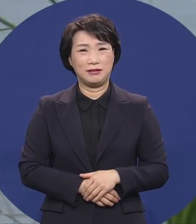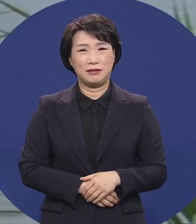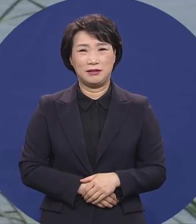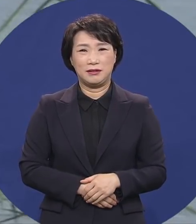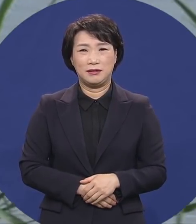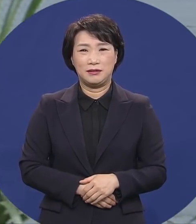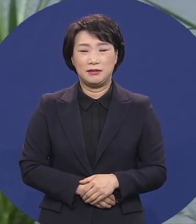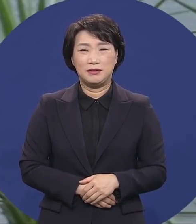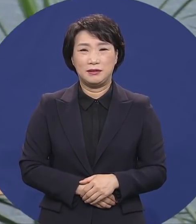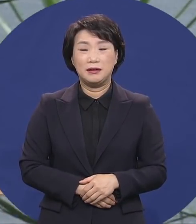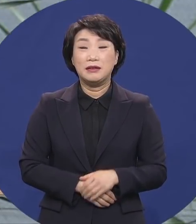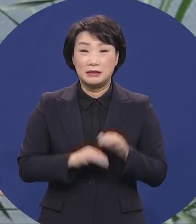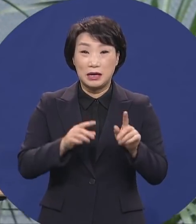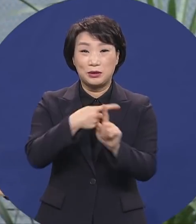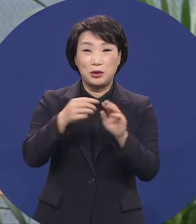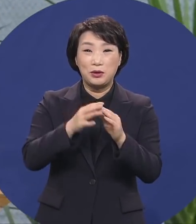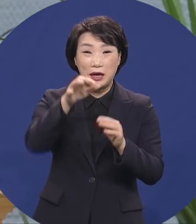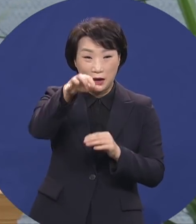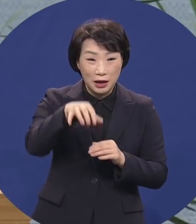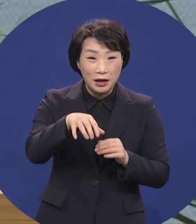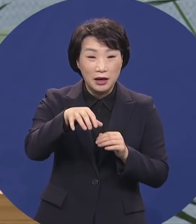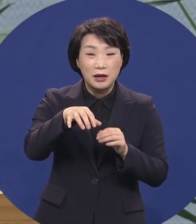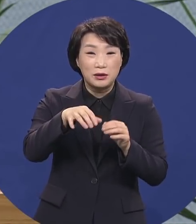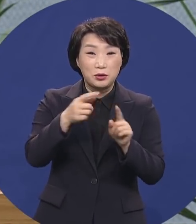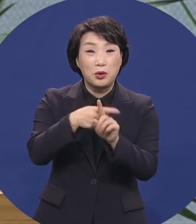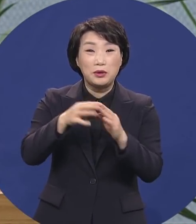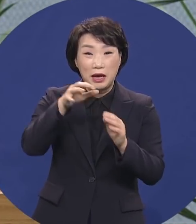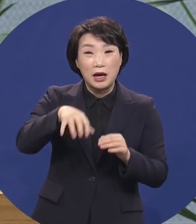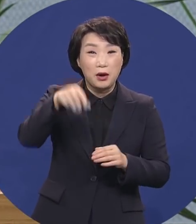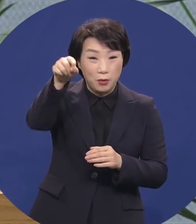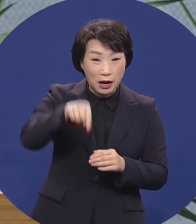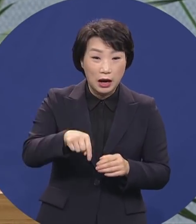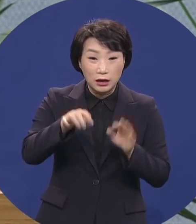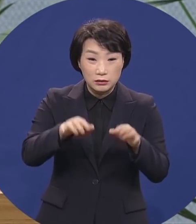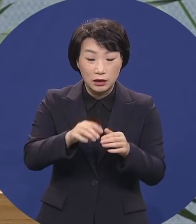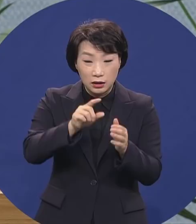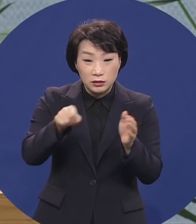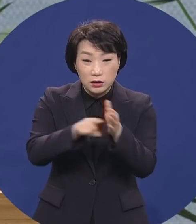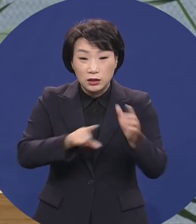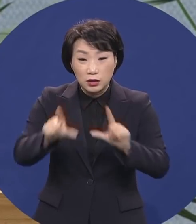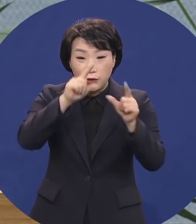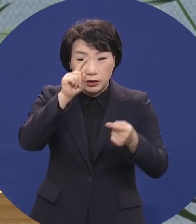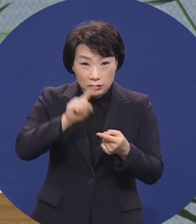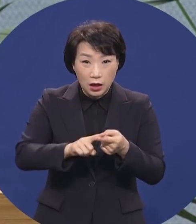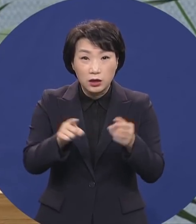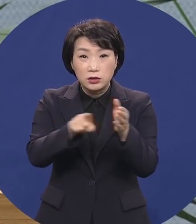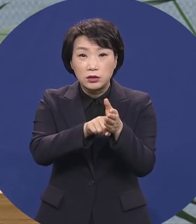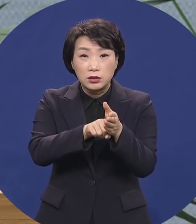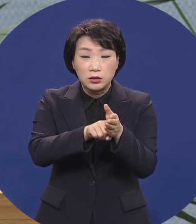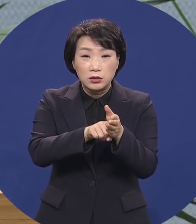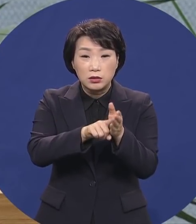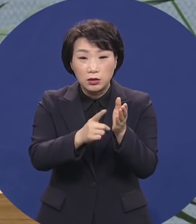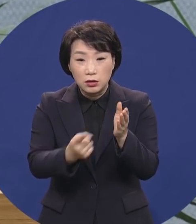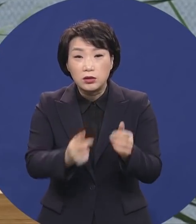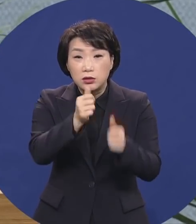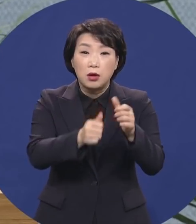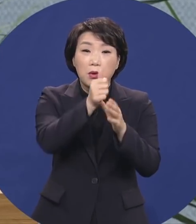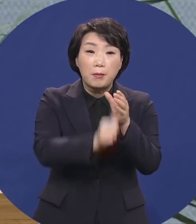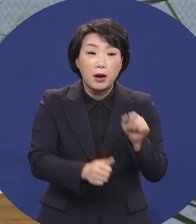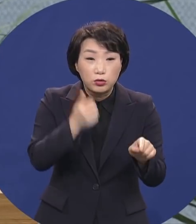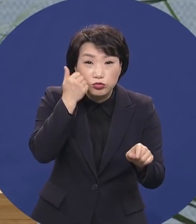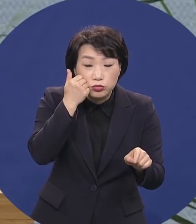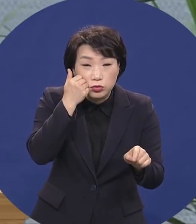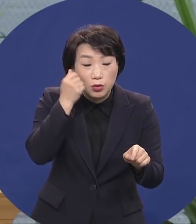거. 그래서 교회 와서 시험 든 사람들이 대개 어떤 사람들이냐? 자기 공로를